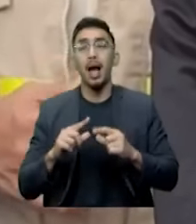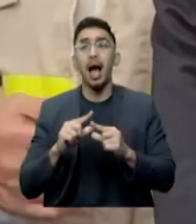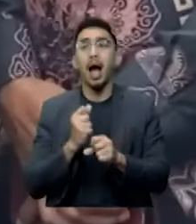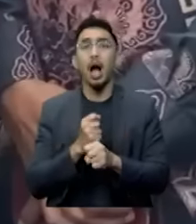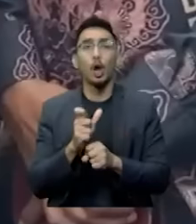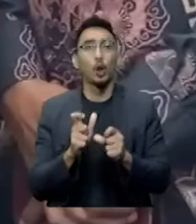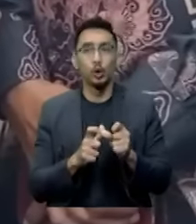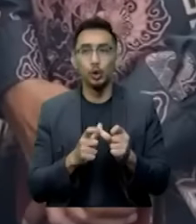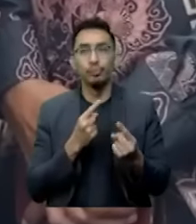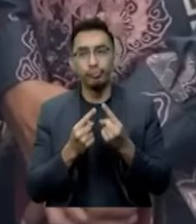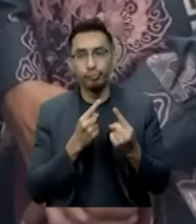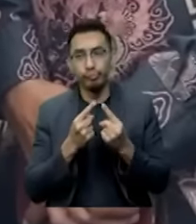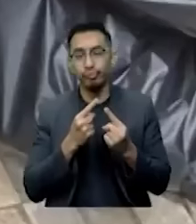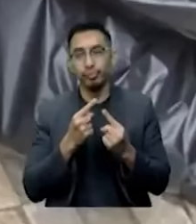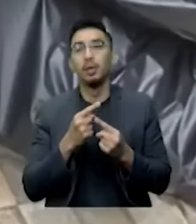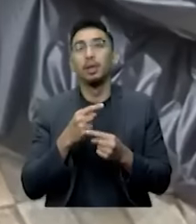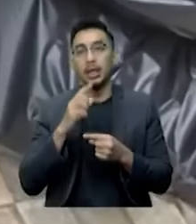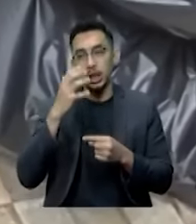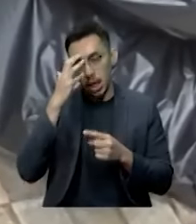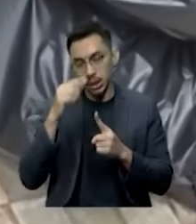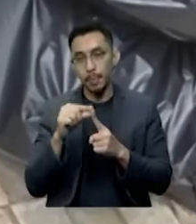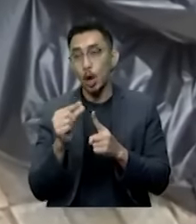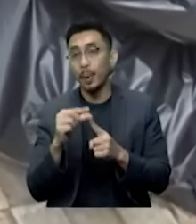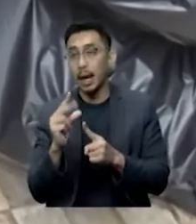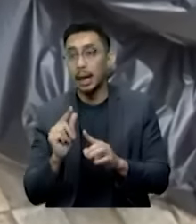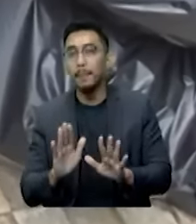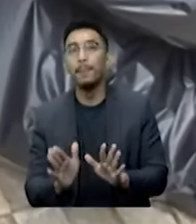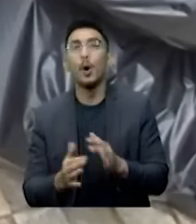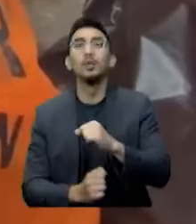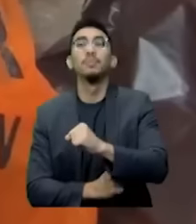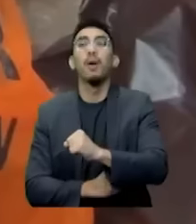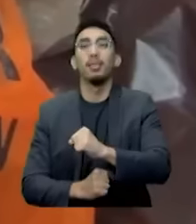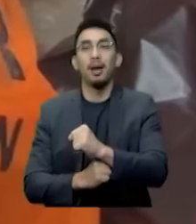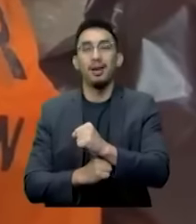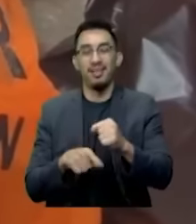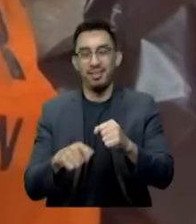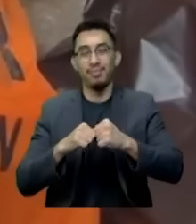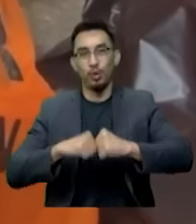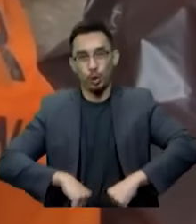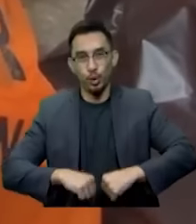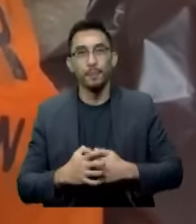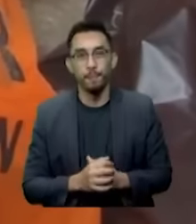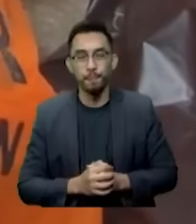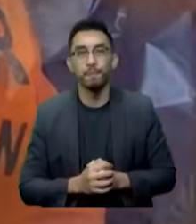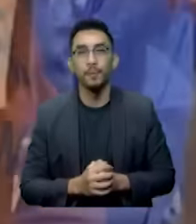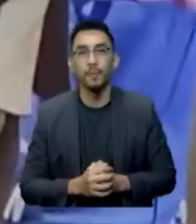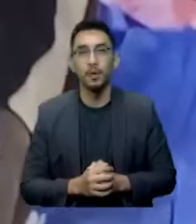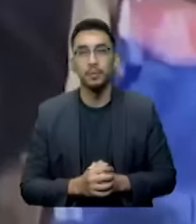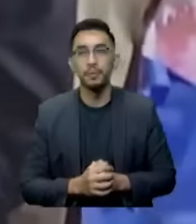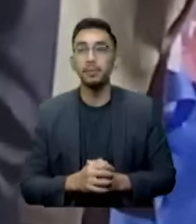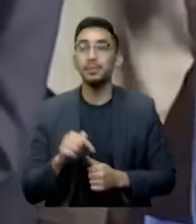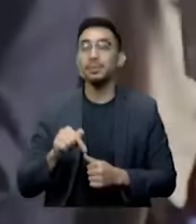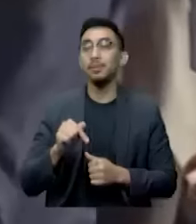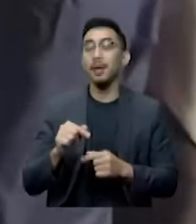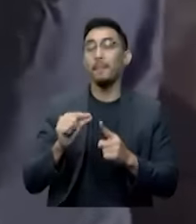Dinas PUPR setempat untuk segera membangun kembali jembatan yang terputus akibat banjir. PJ Gubernur Sumatera Selatan ini